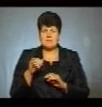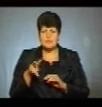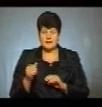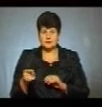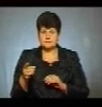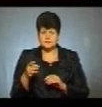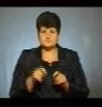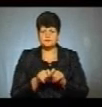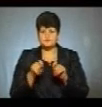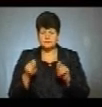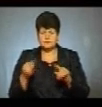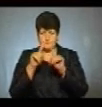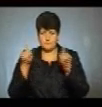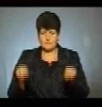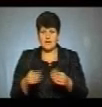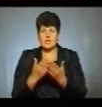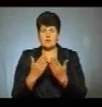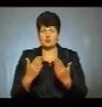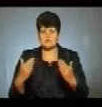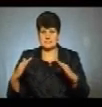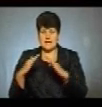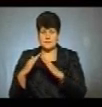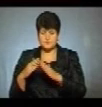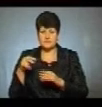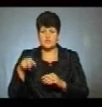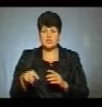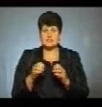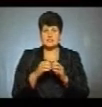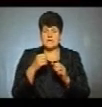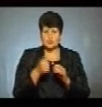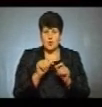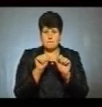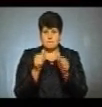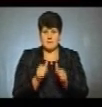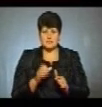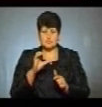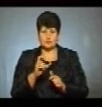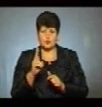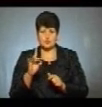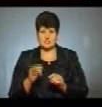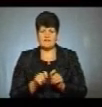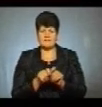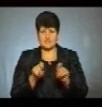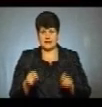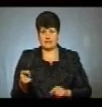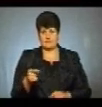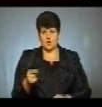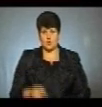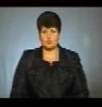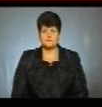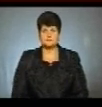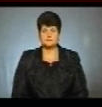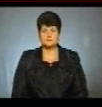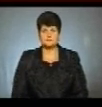відкрили меморіальну таблицю та музей-садибу. У 2010 році пам'ятник Соломії Крушельницькій відкрили і в Тернополі.